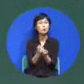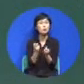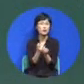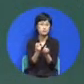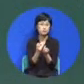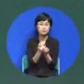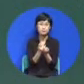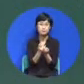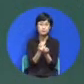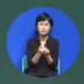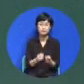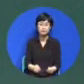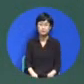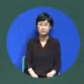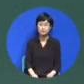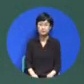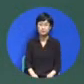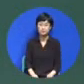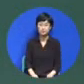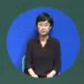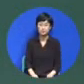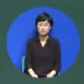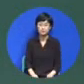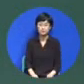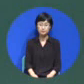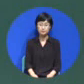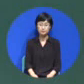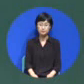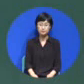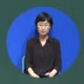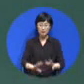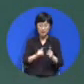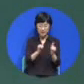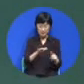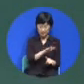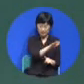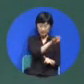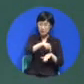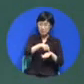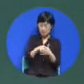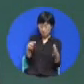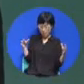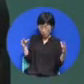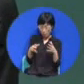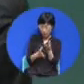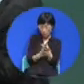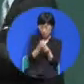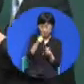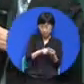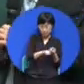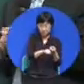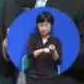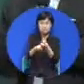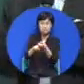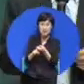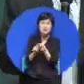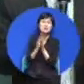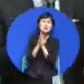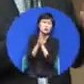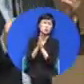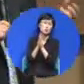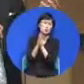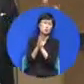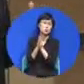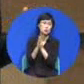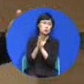happened. How did this happen? 전 백성이 원내스로 기도했어요. All of the people of